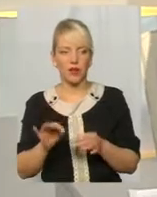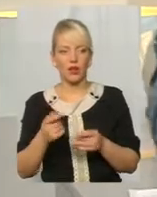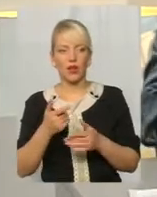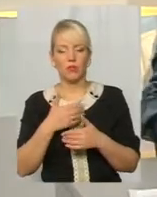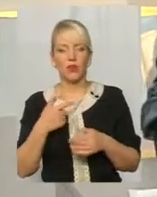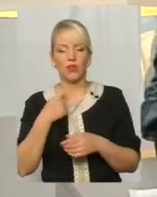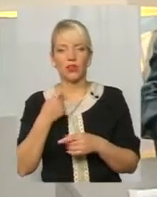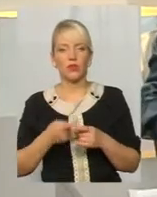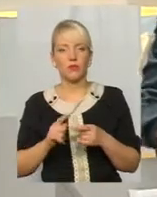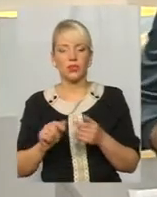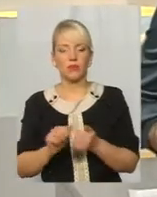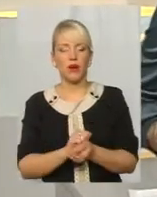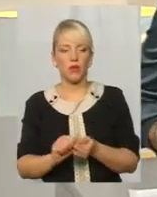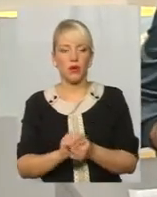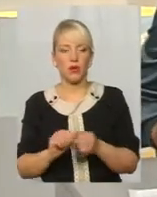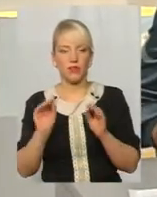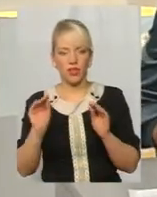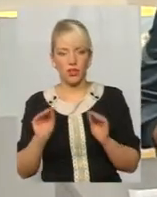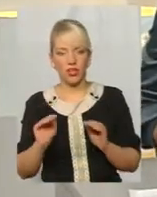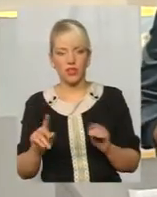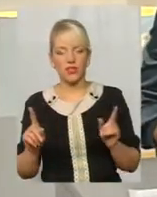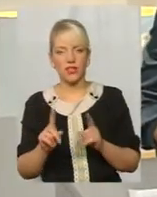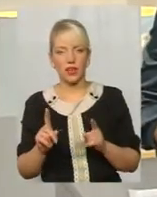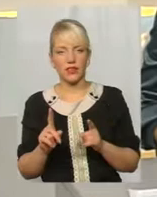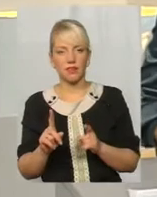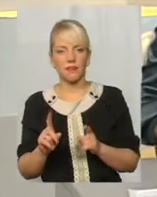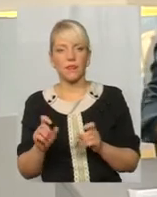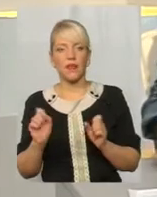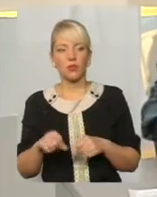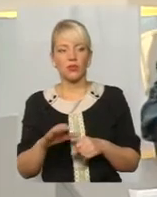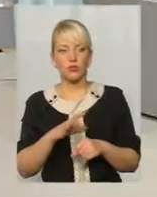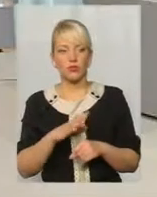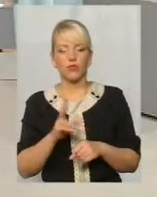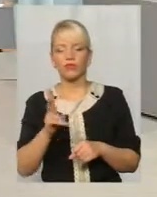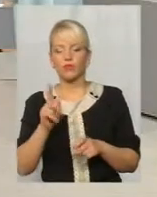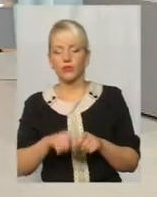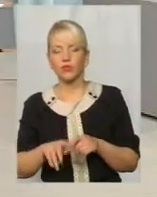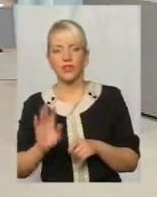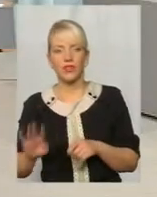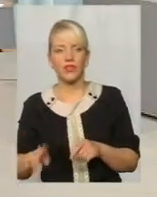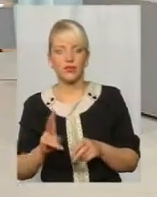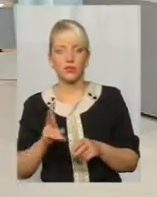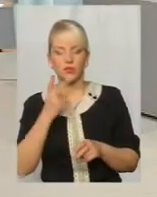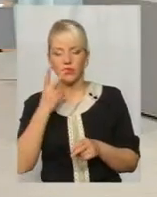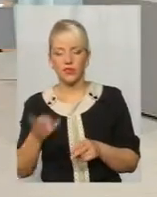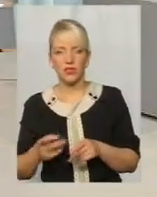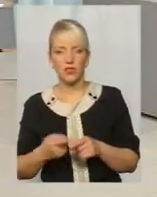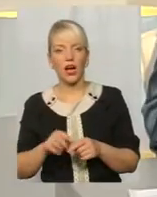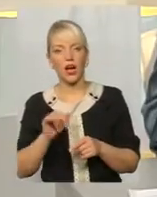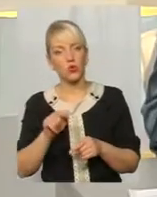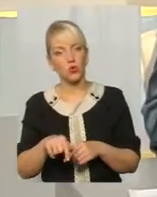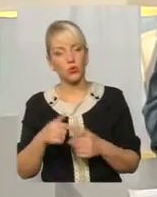про оті паперові декларації, які, ну, скажімо так, можна було часто, хто їх там буде перевіряти, хто їх там на них буде дивитися. А тут